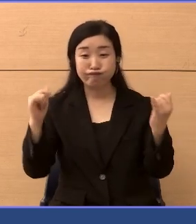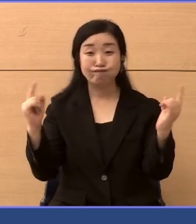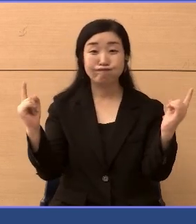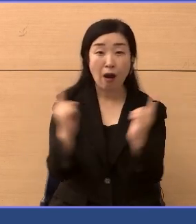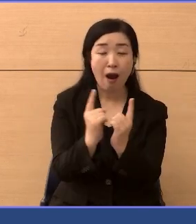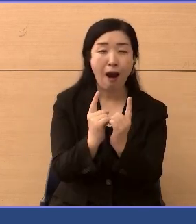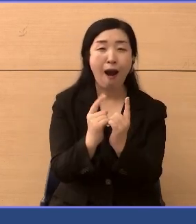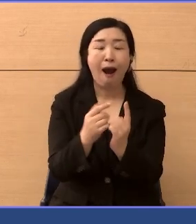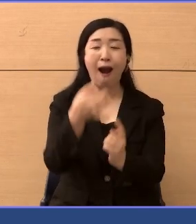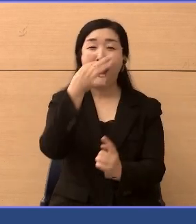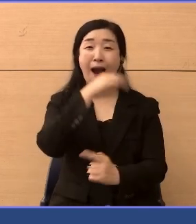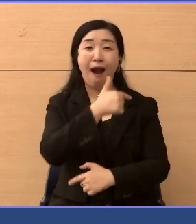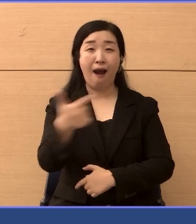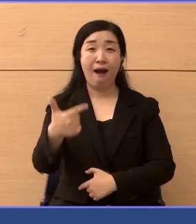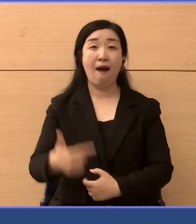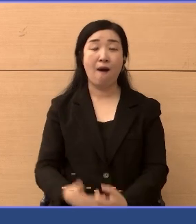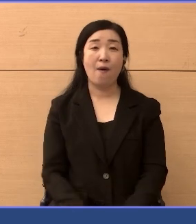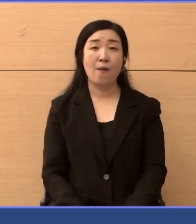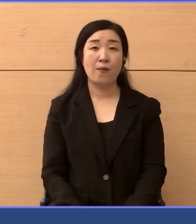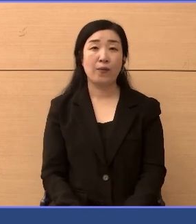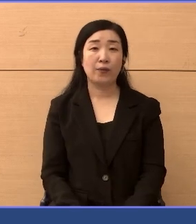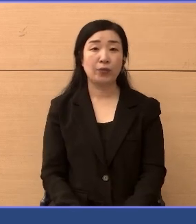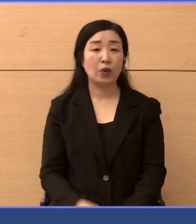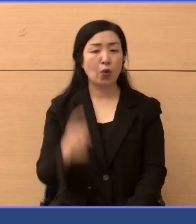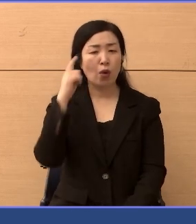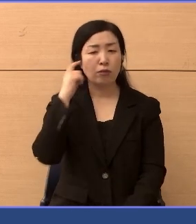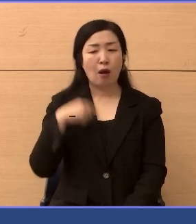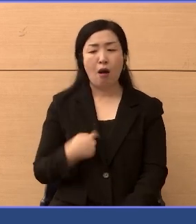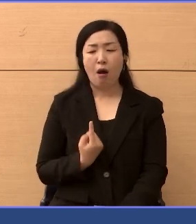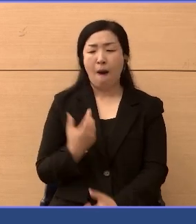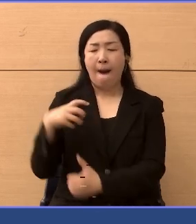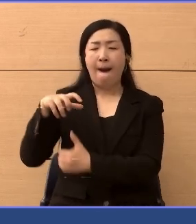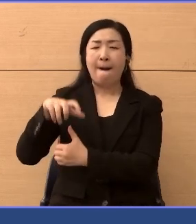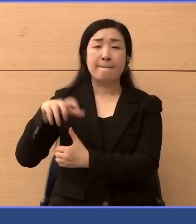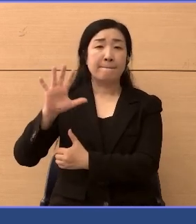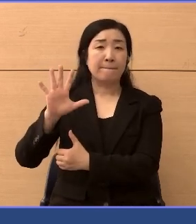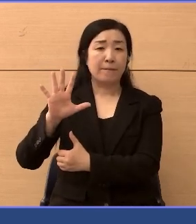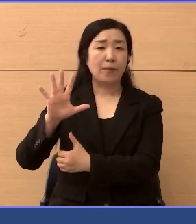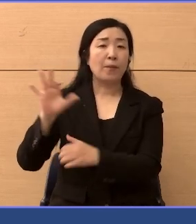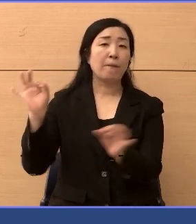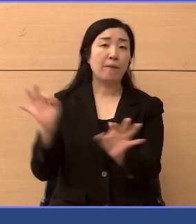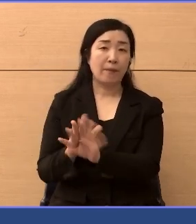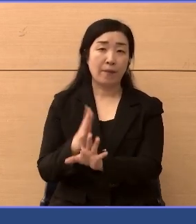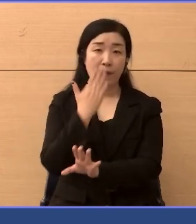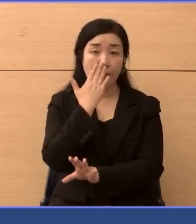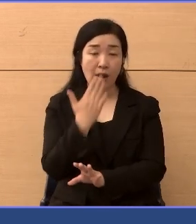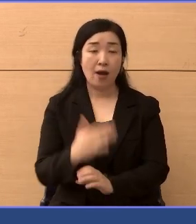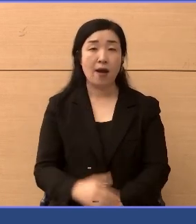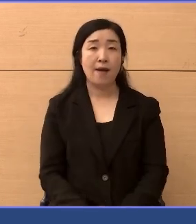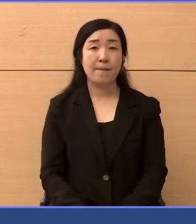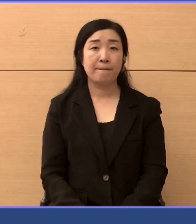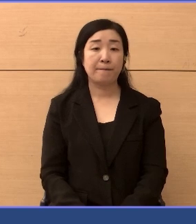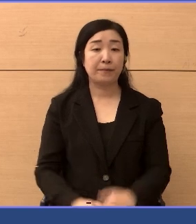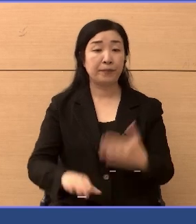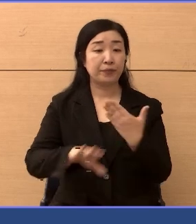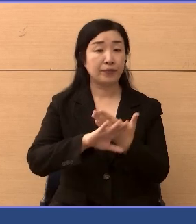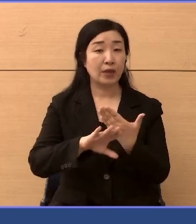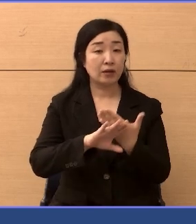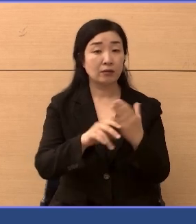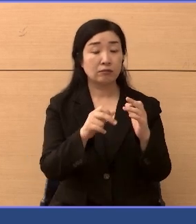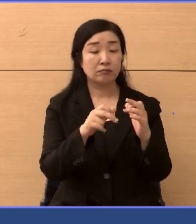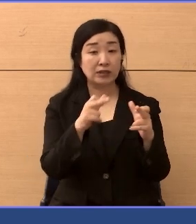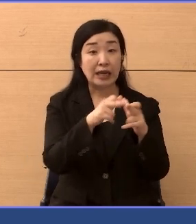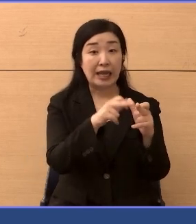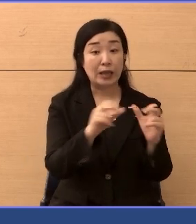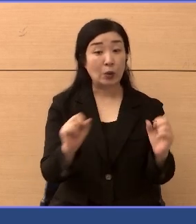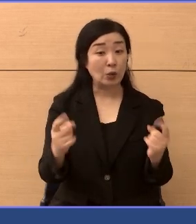sense of 이것으로 isolation. 어떤 And of course, 고립감을 지울 sometimes 수가 it's 있고요. easier to 그리고 또한 accept advice 다른 from other 다른 parents than